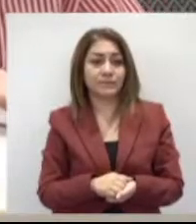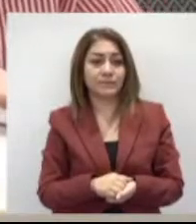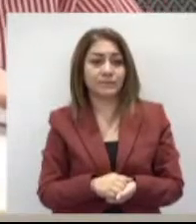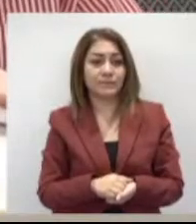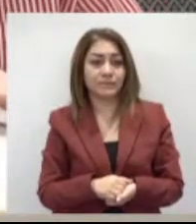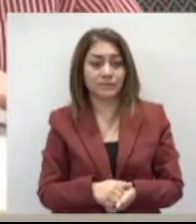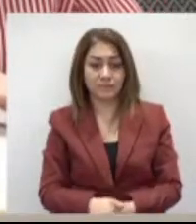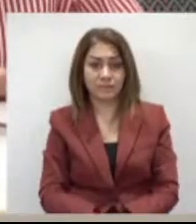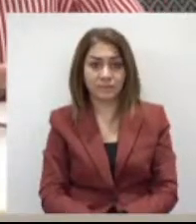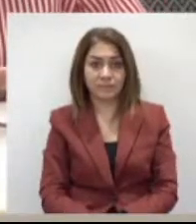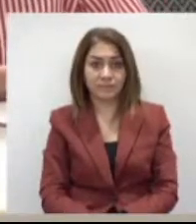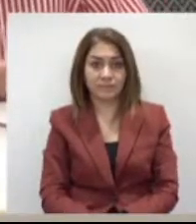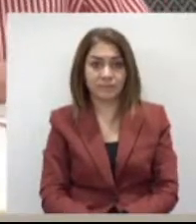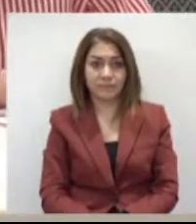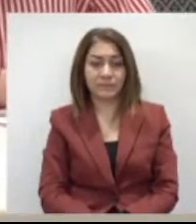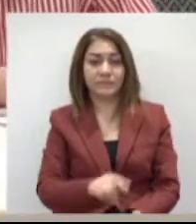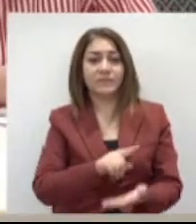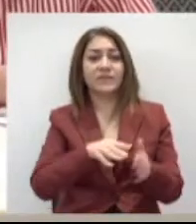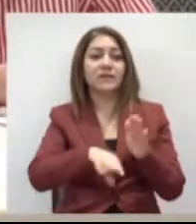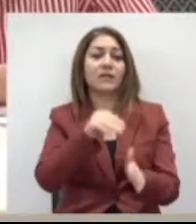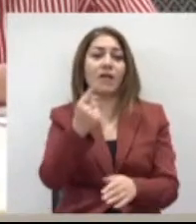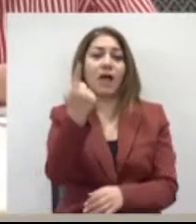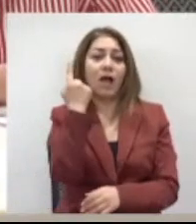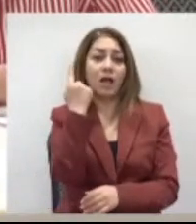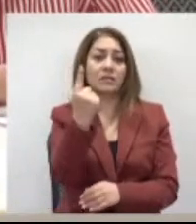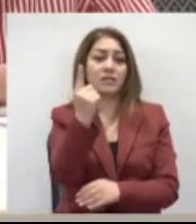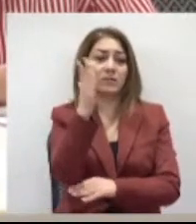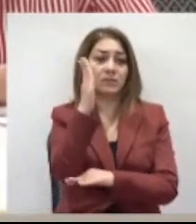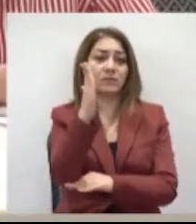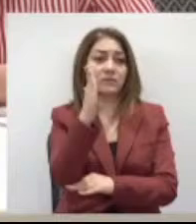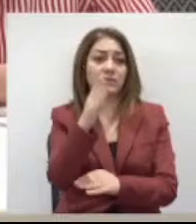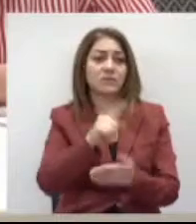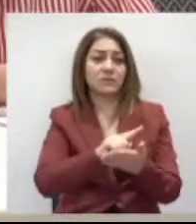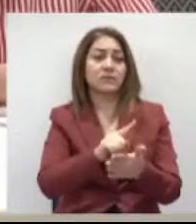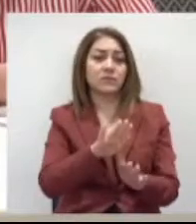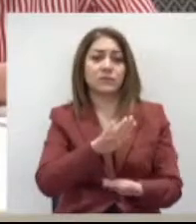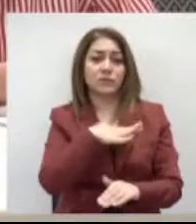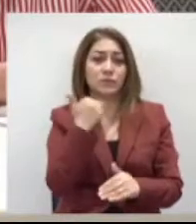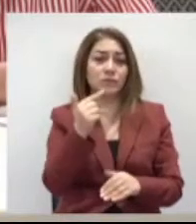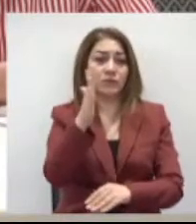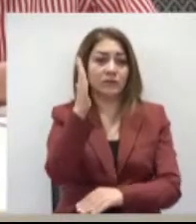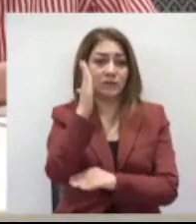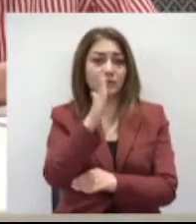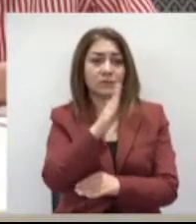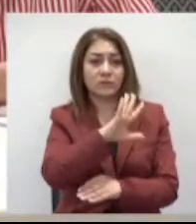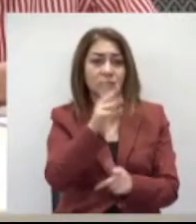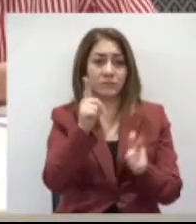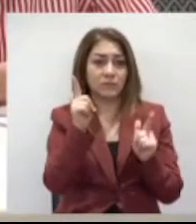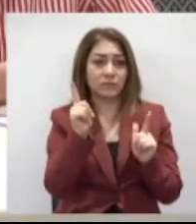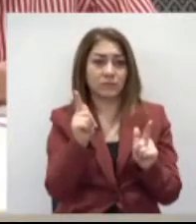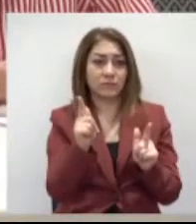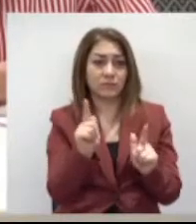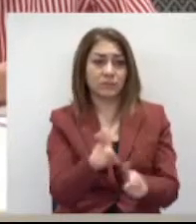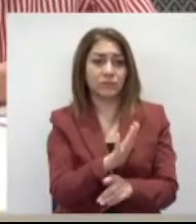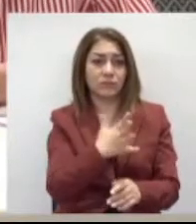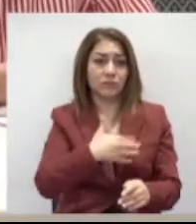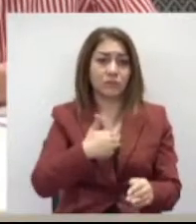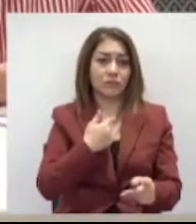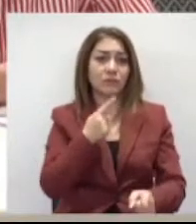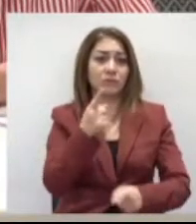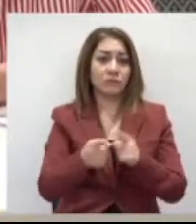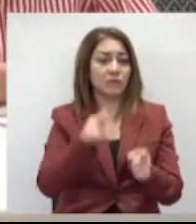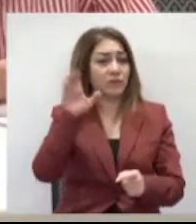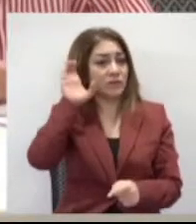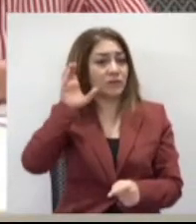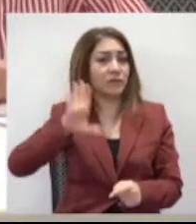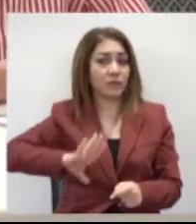չէ, ես ունեմ միայն քվեարկություն, ով է կողմ, որպեսի մնա անփոփոխ, Ոչ մեկ կողմ չէ, դուք ուզում եք փոփոխություններ անեք լսելուց